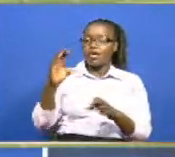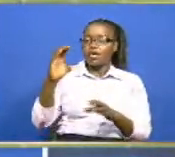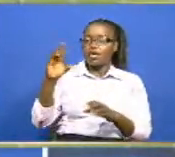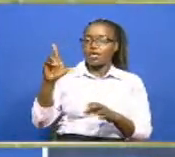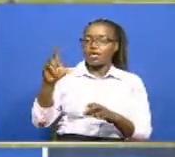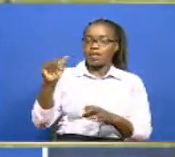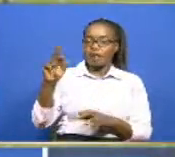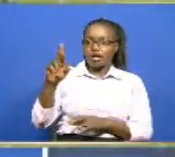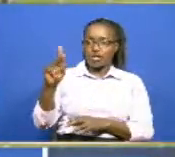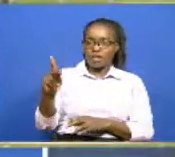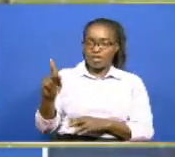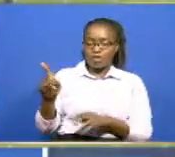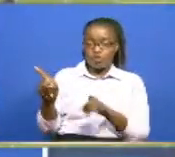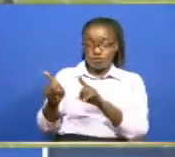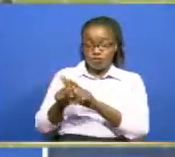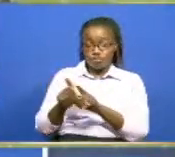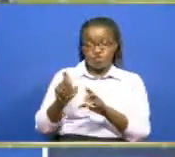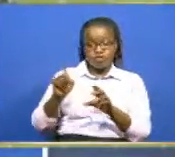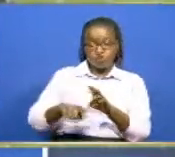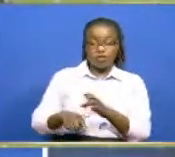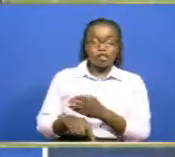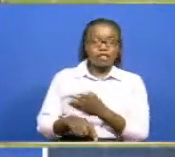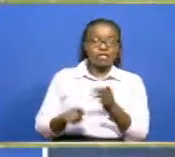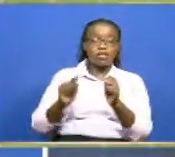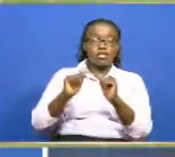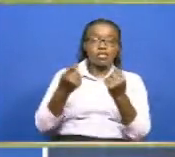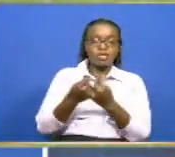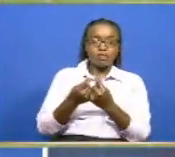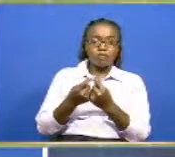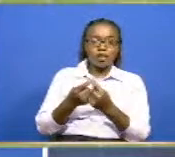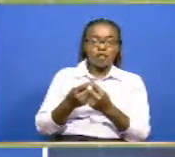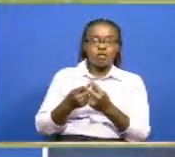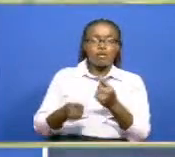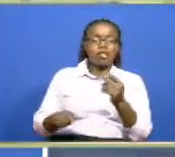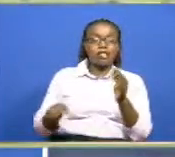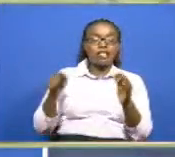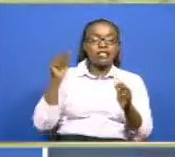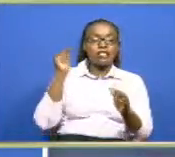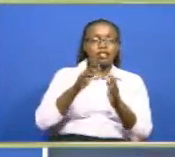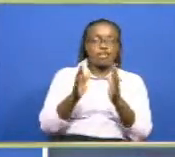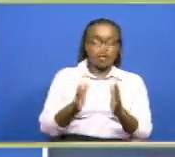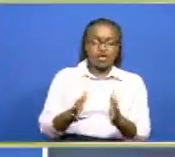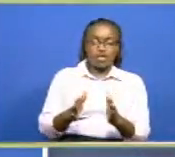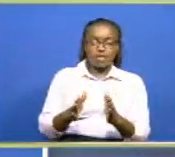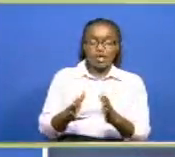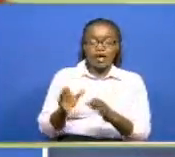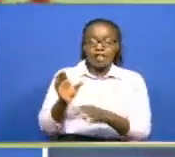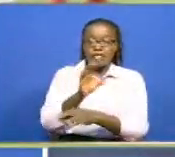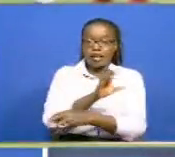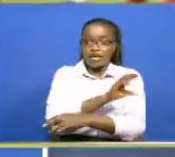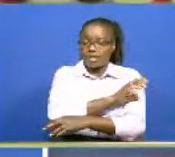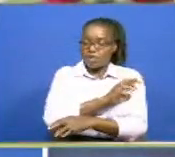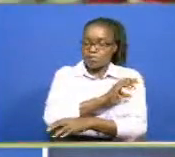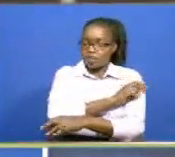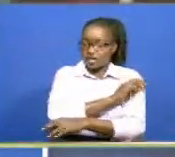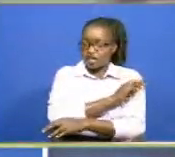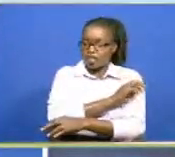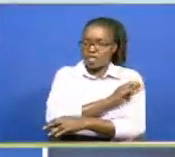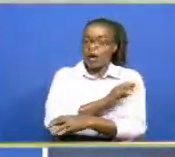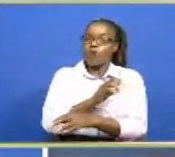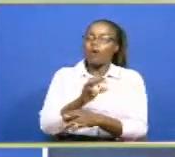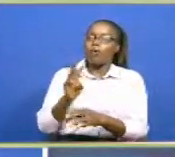amejumuishwa kikosini. Hata hivyo, mshambulizi Michael Olunga na hodha Victor Wanyama na kiungo Johanna